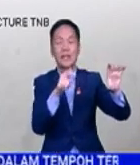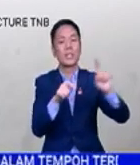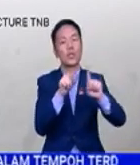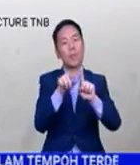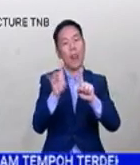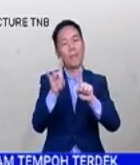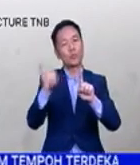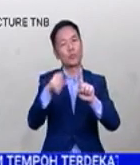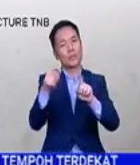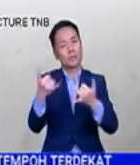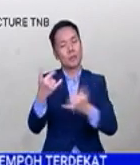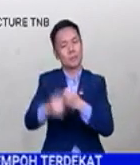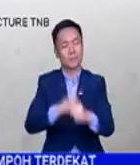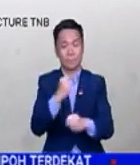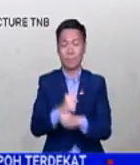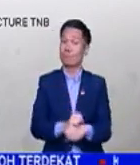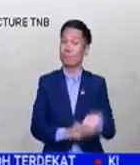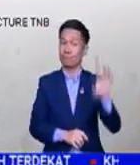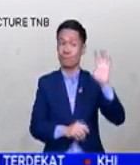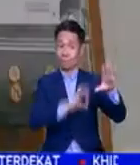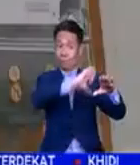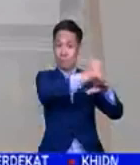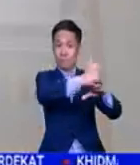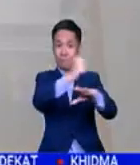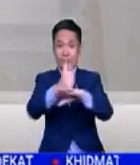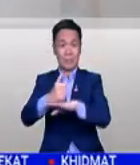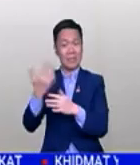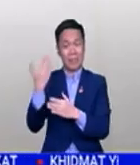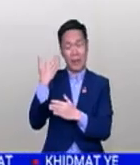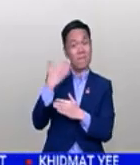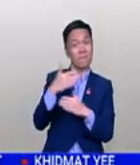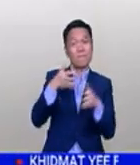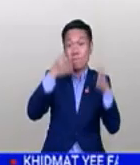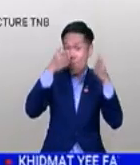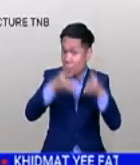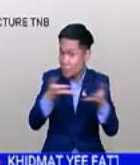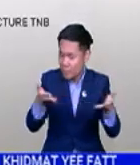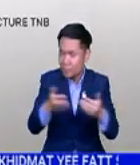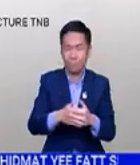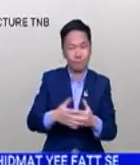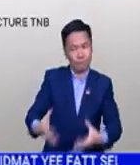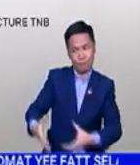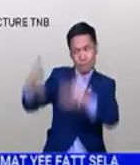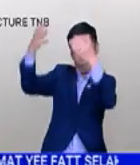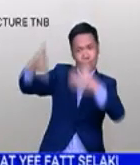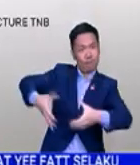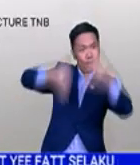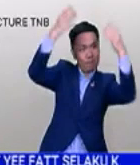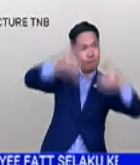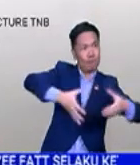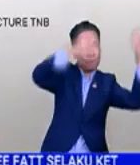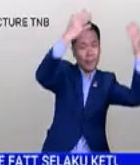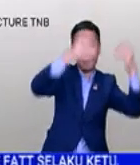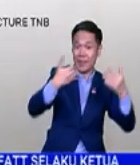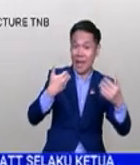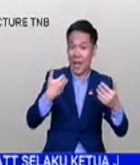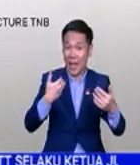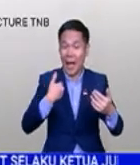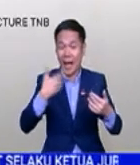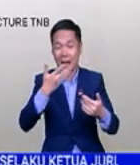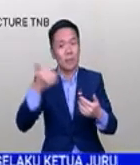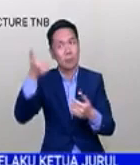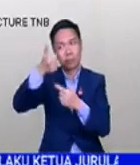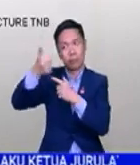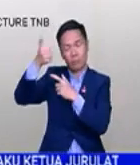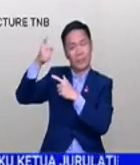8juta atau ini pemasangan m pinta pada awal fasa difokuskan pada bangunan bertingkat tertinggi yang punyai pihak